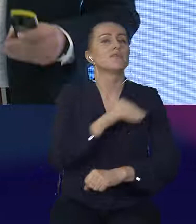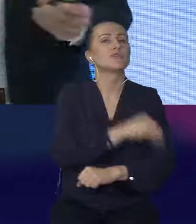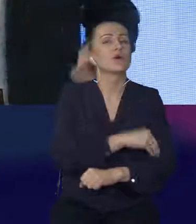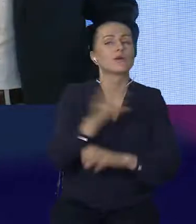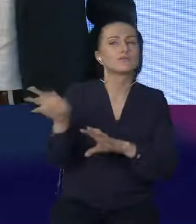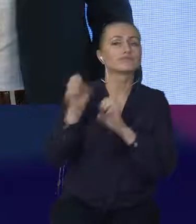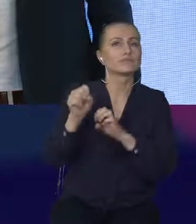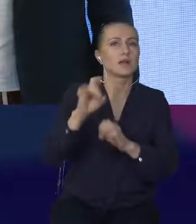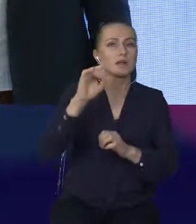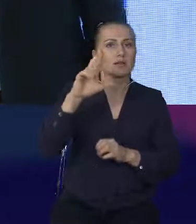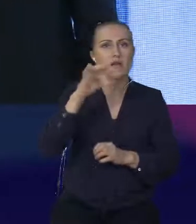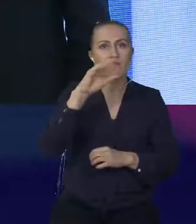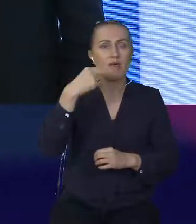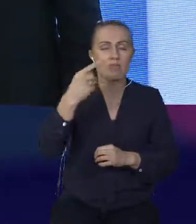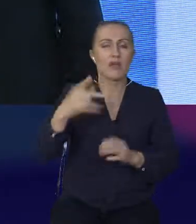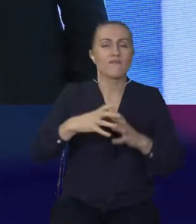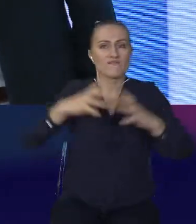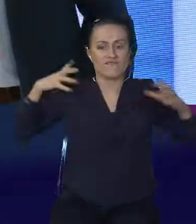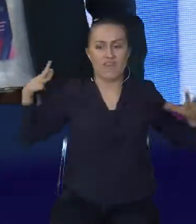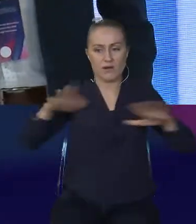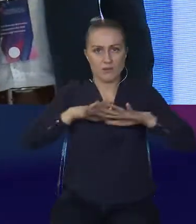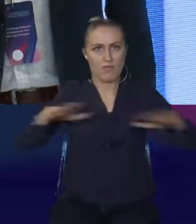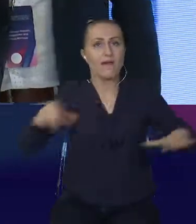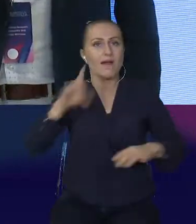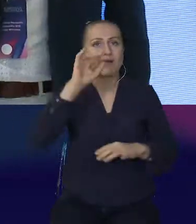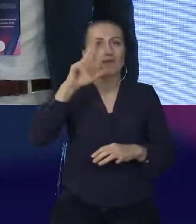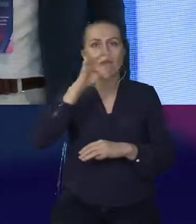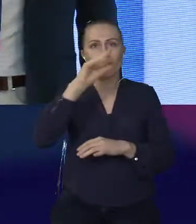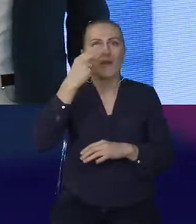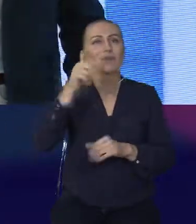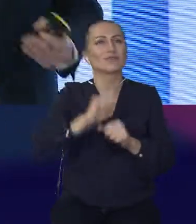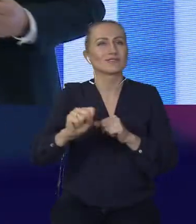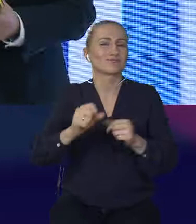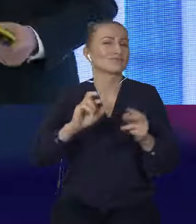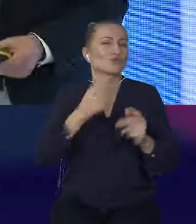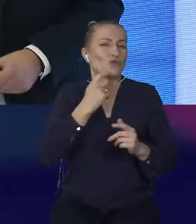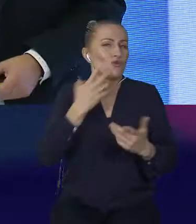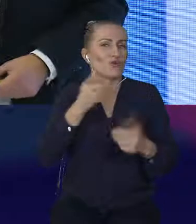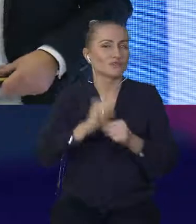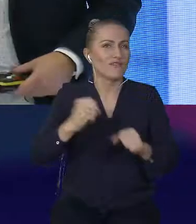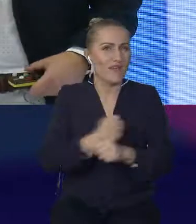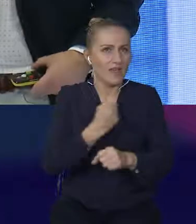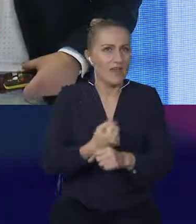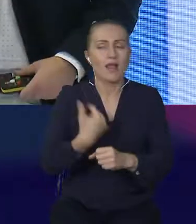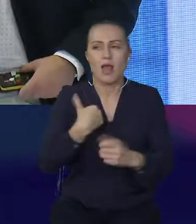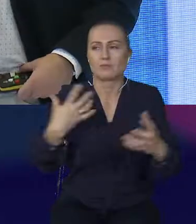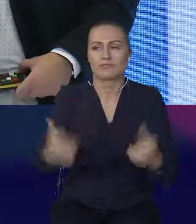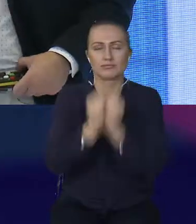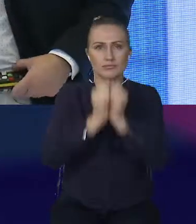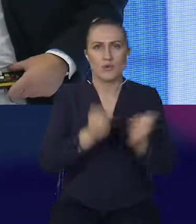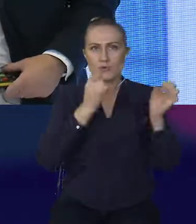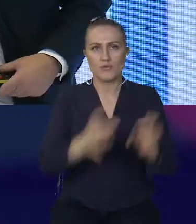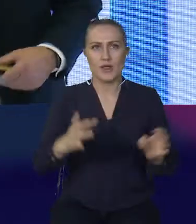pozyskiwania grafenu grafen wielkopowierzchniowy. Ponieważ grafen to jest węgiel, my szybko tak jakby znaleźliśmy pewien kompromis